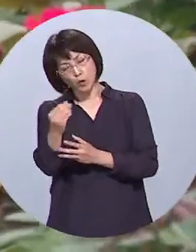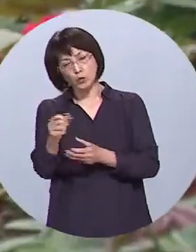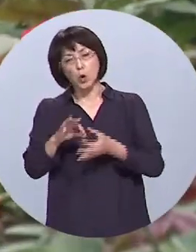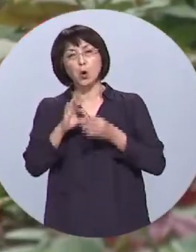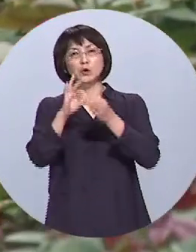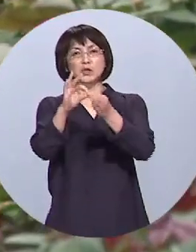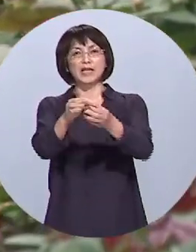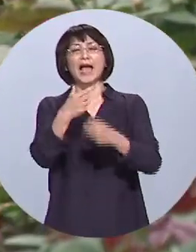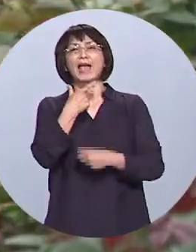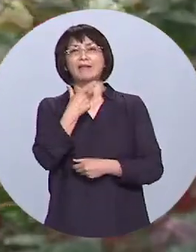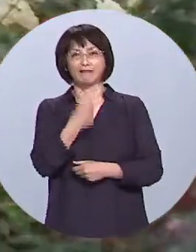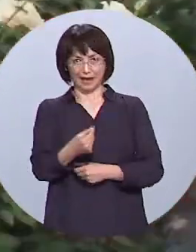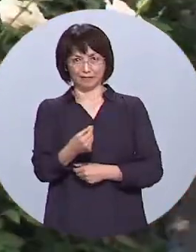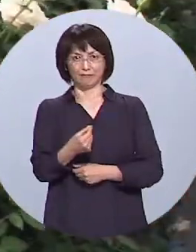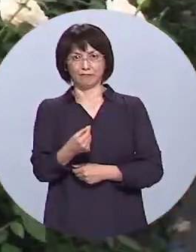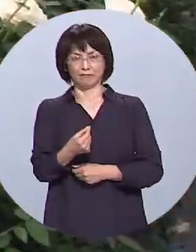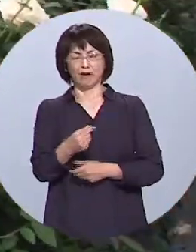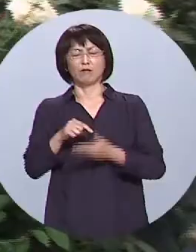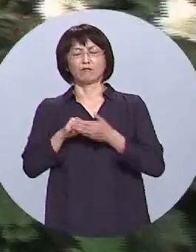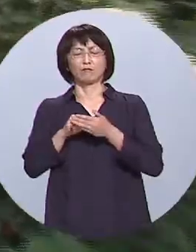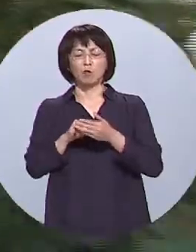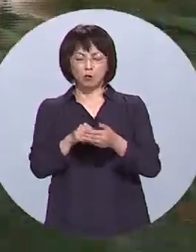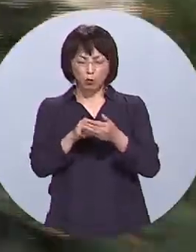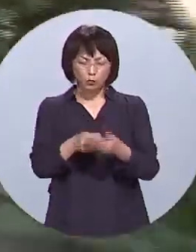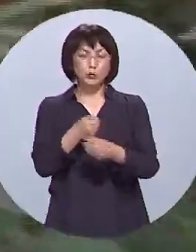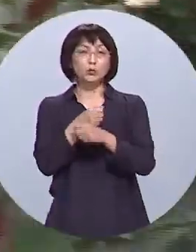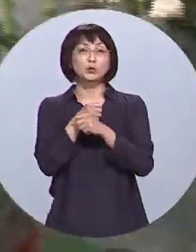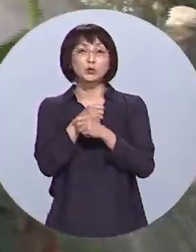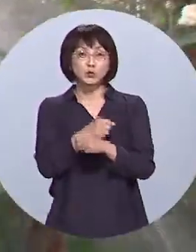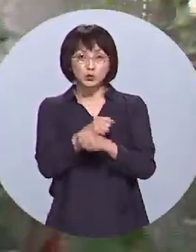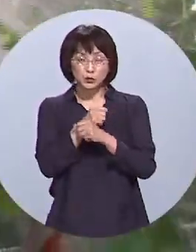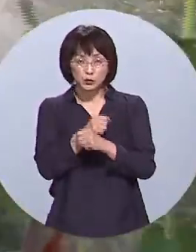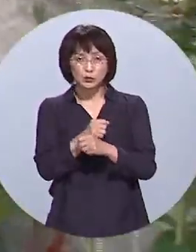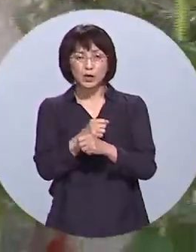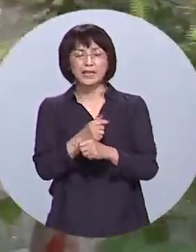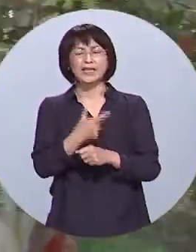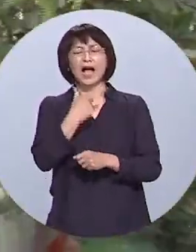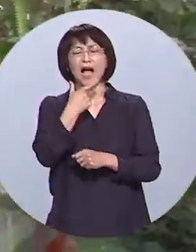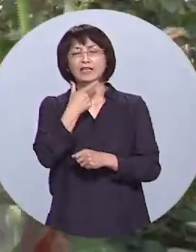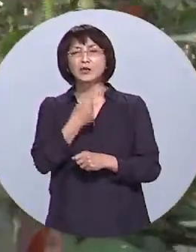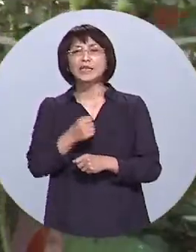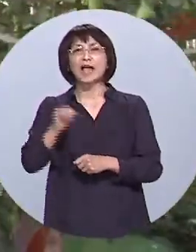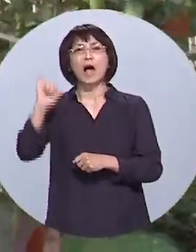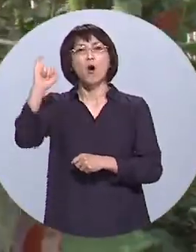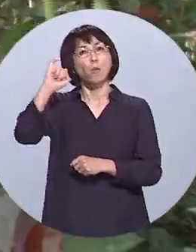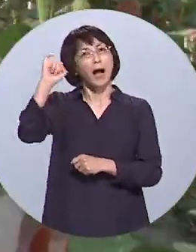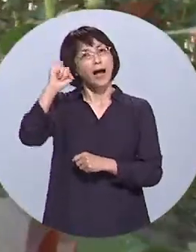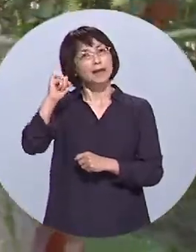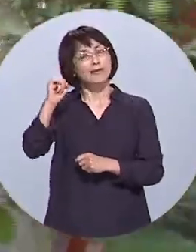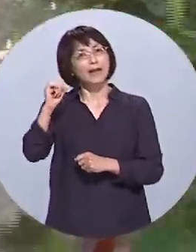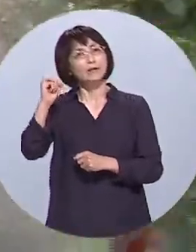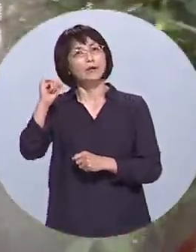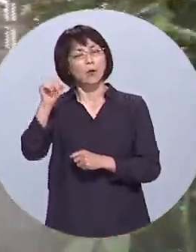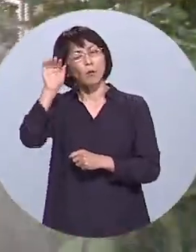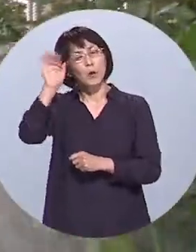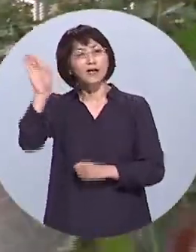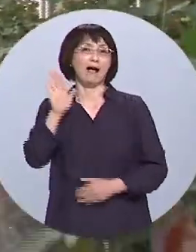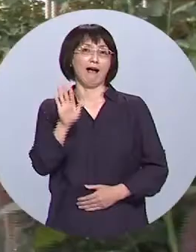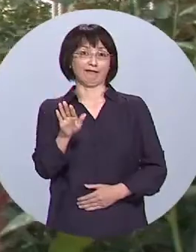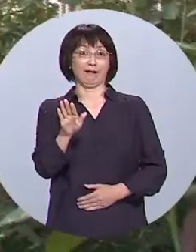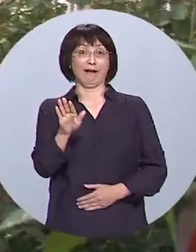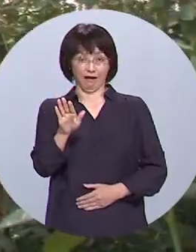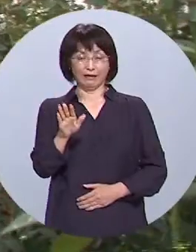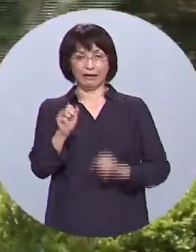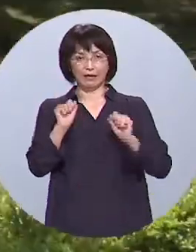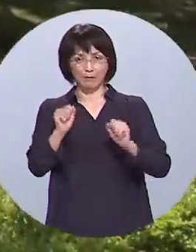思いと、数々の努力、工夫、そして大好きなひいおばあちゃんとの思い出があったからでした。